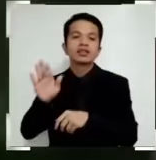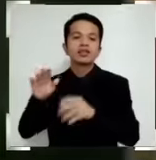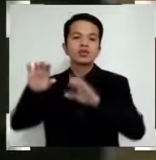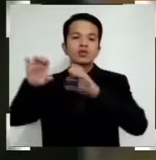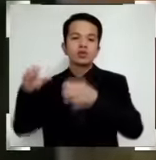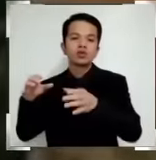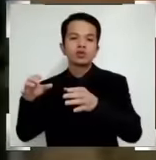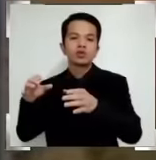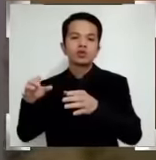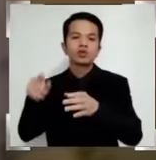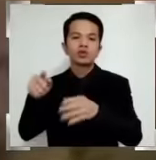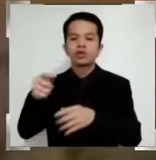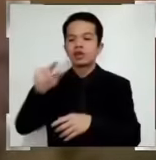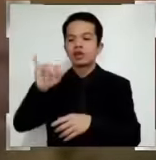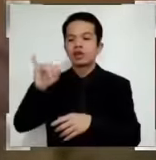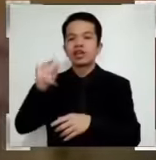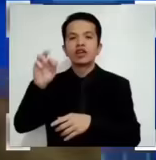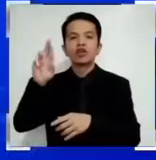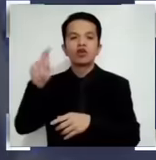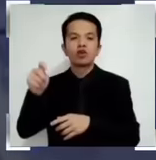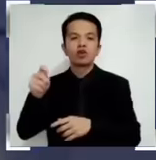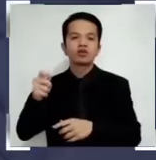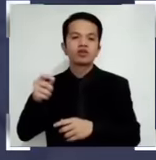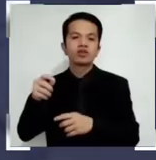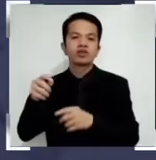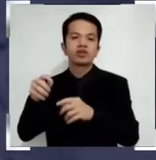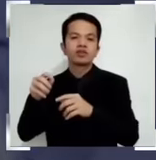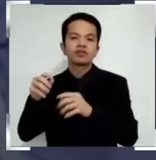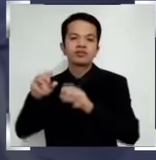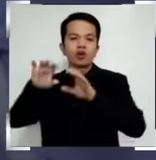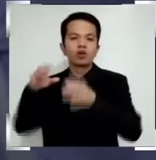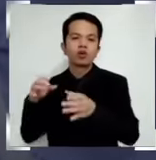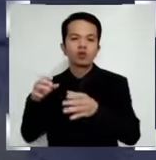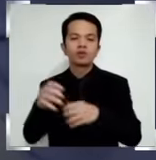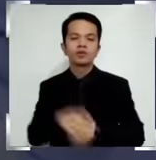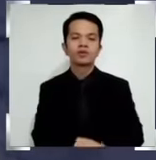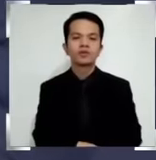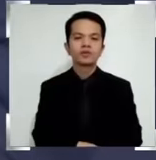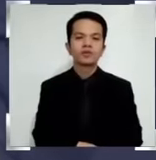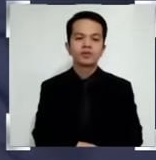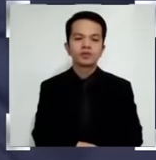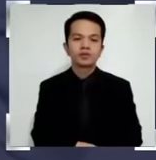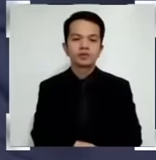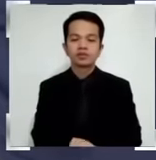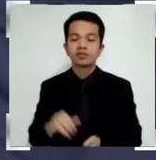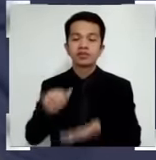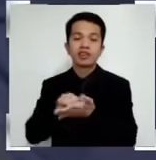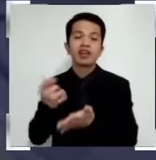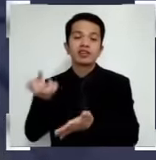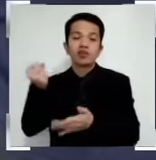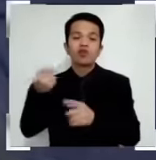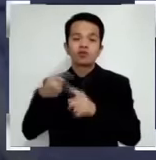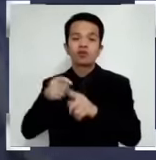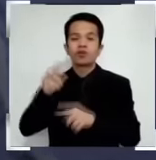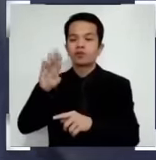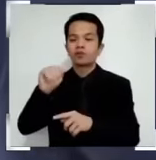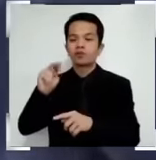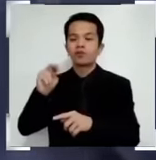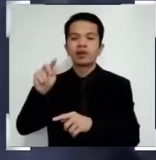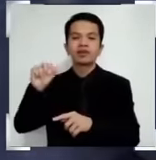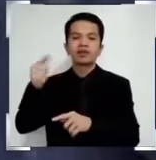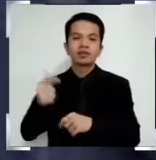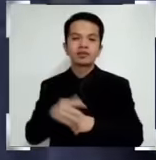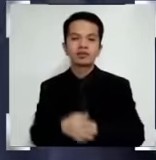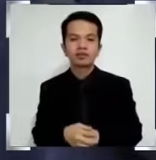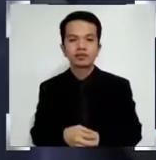Igrot Warriors International. Ito po, pag-umayari po nila DG Bantag po ito? Oo, dito sa baba. Yung parang